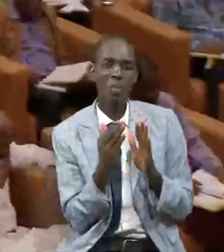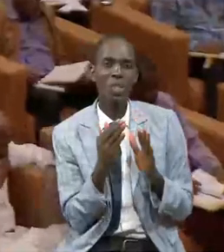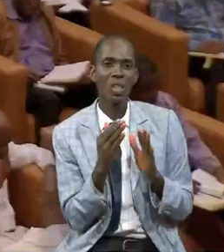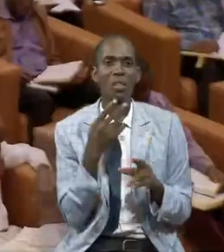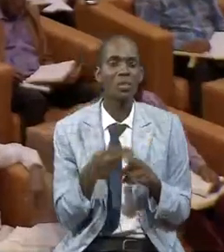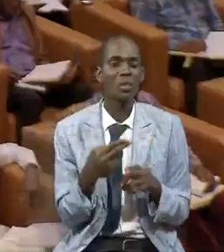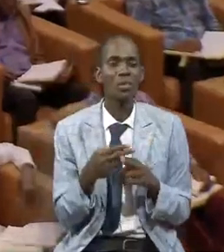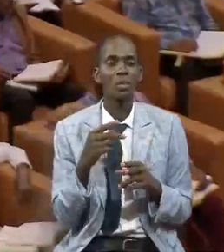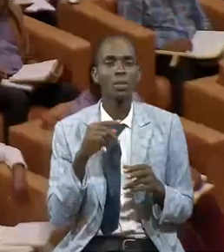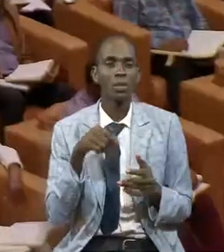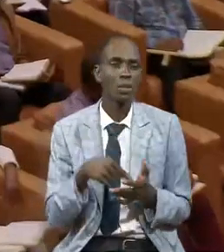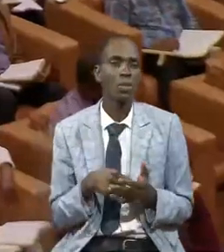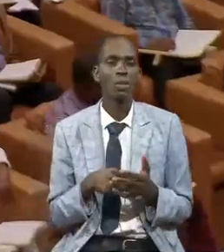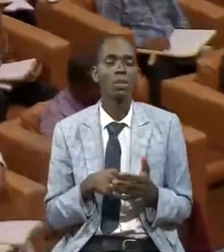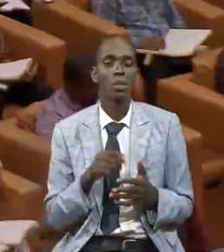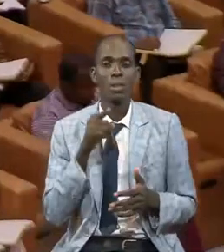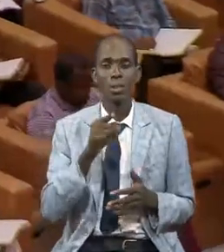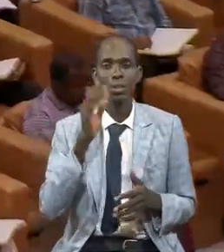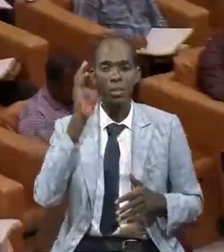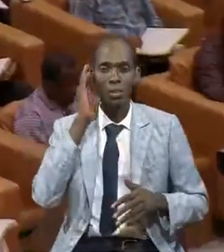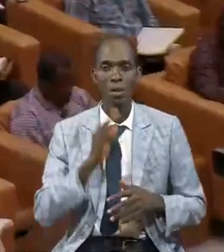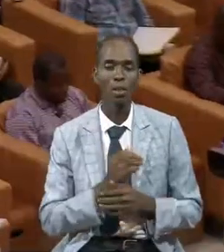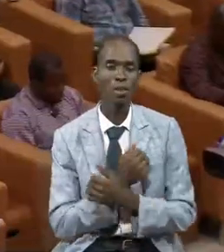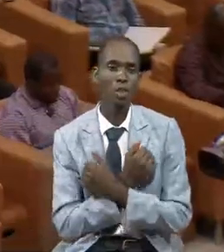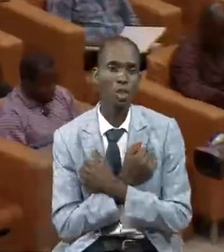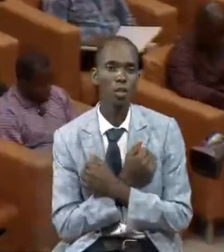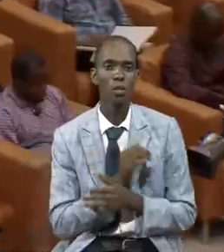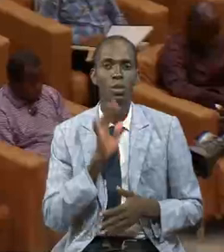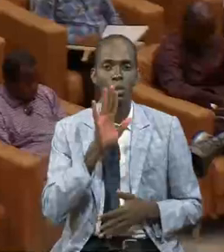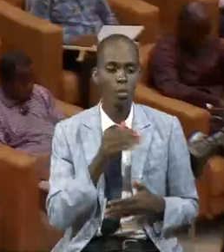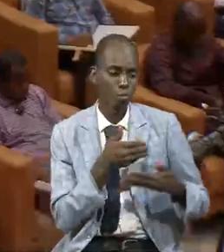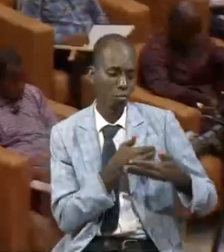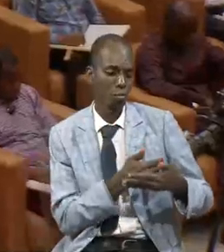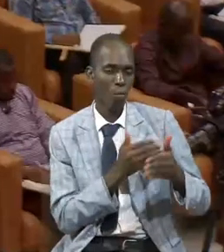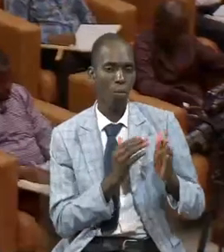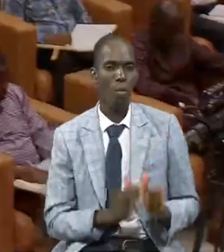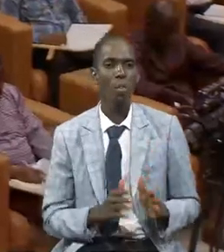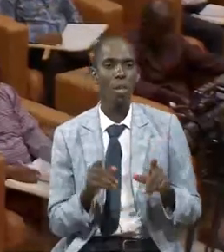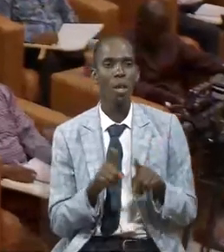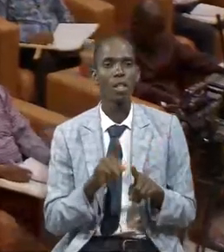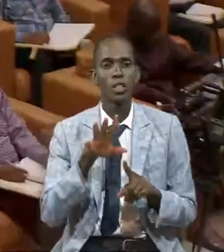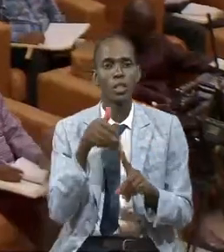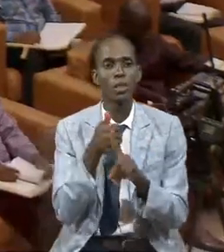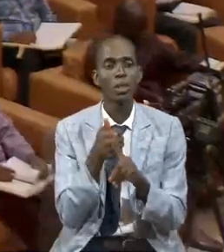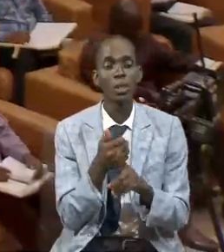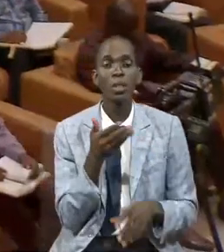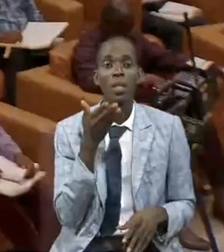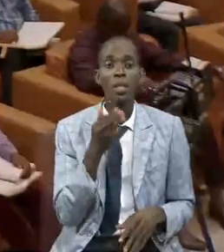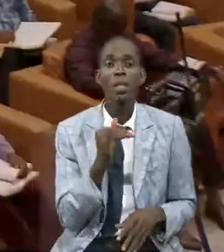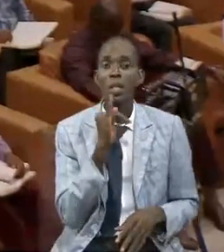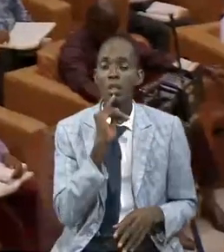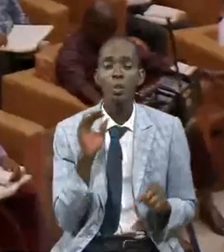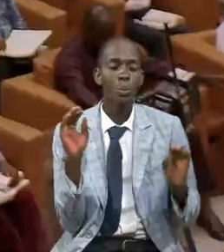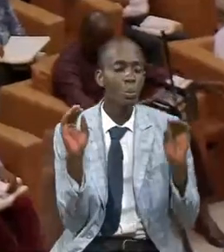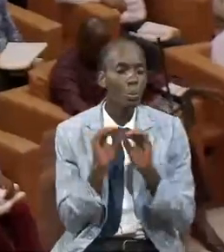tu aimeras ton prochain comme toi-même. Il n'y a pas